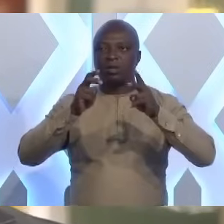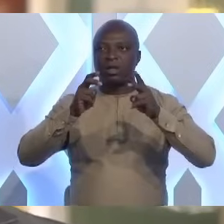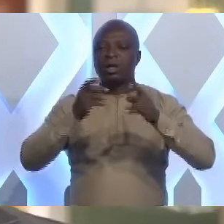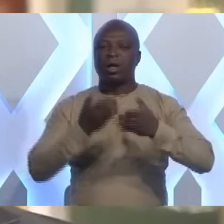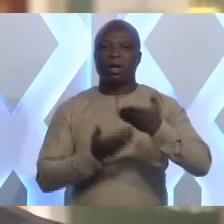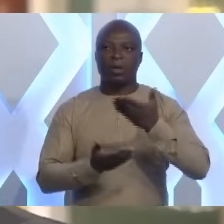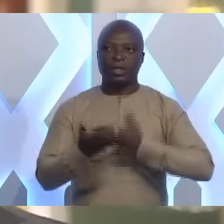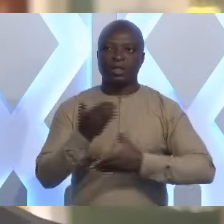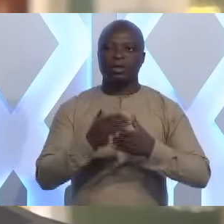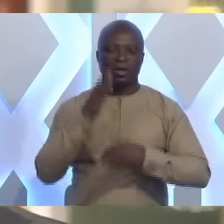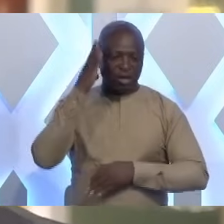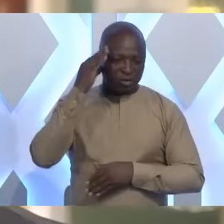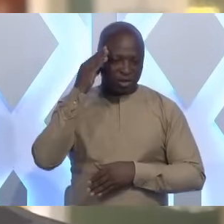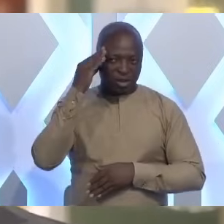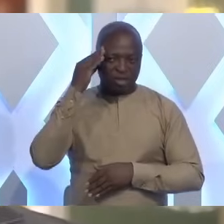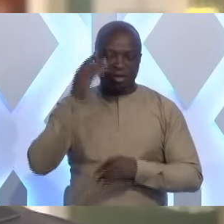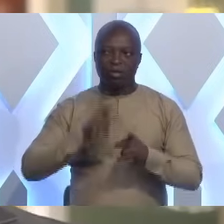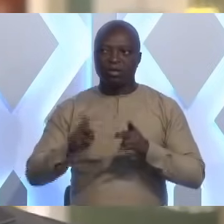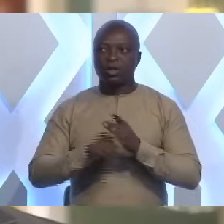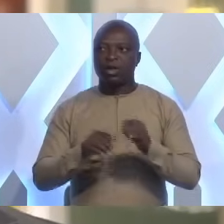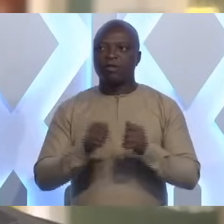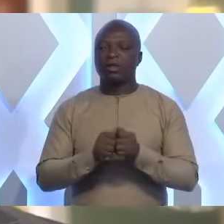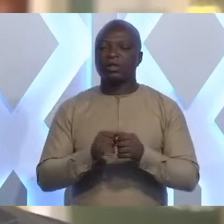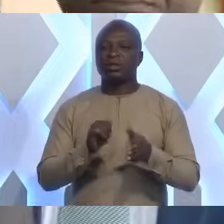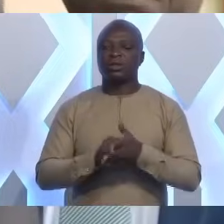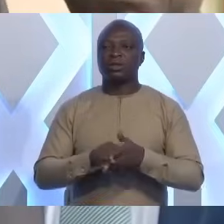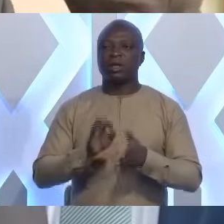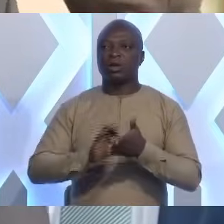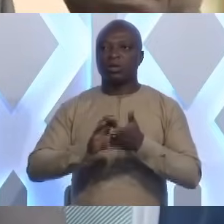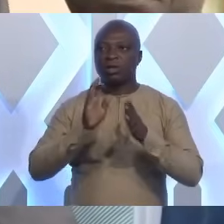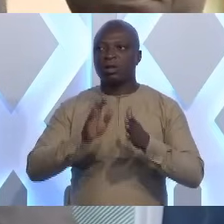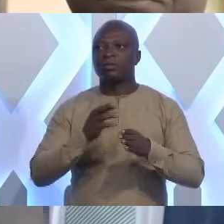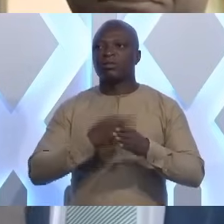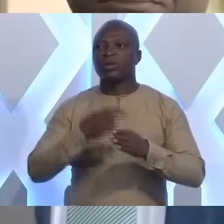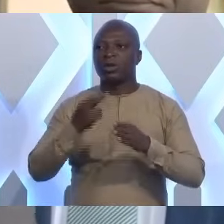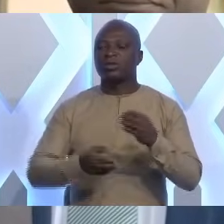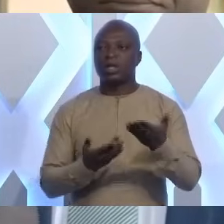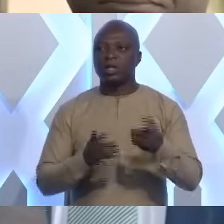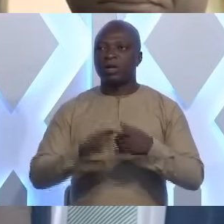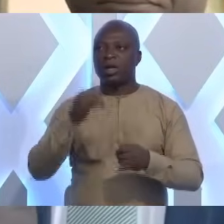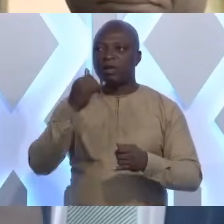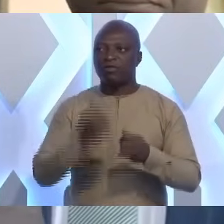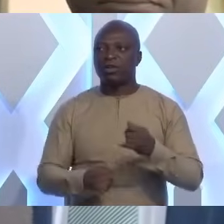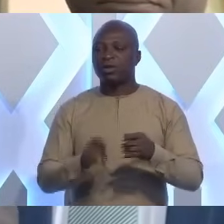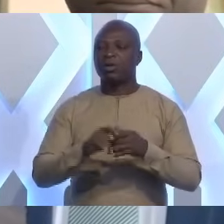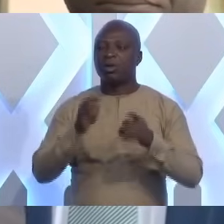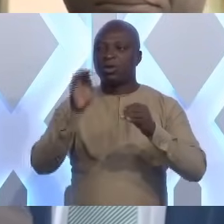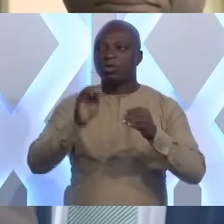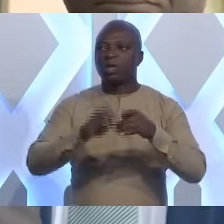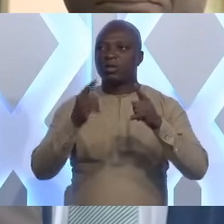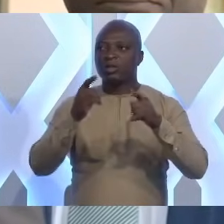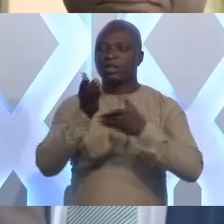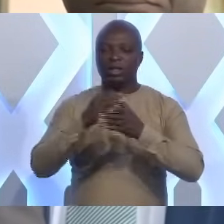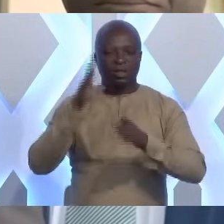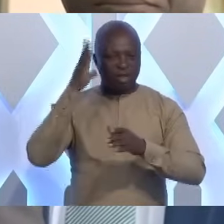leur expérience professionnelle avec ces futurs experts comptables. Le résultat attendu à la fin est que le taux de réussite des experts